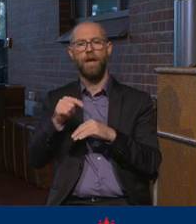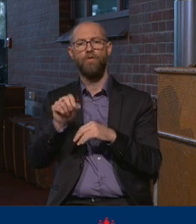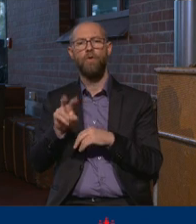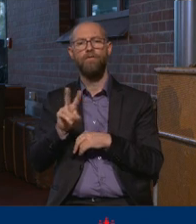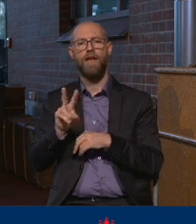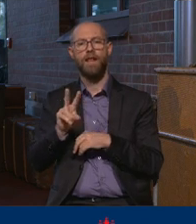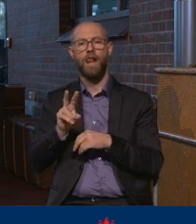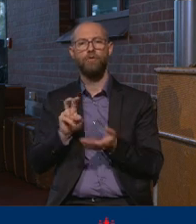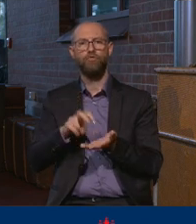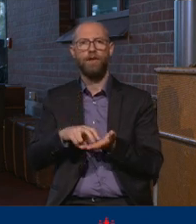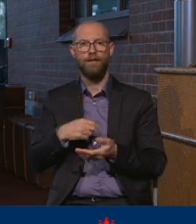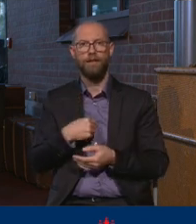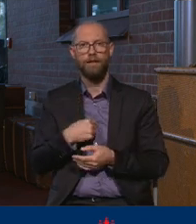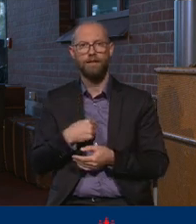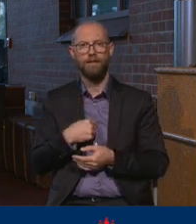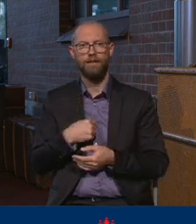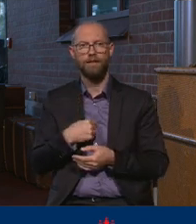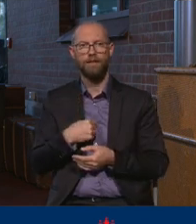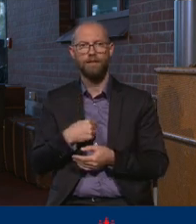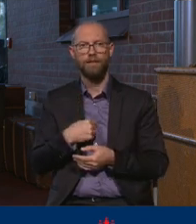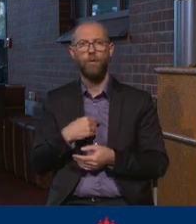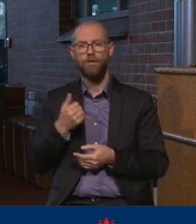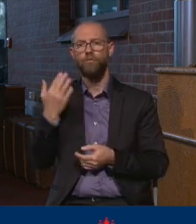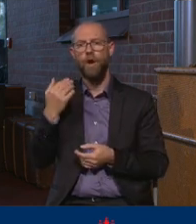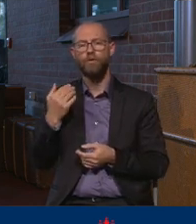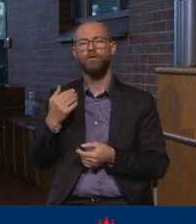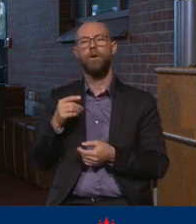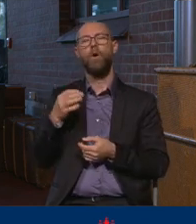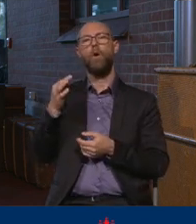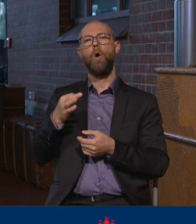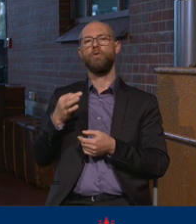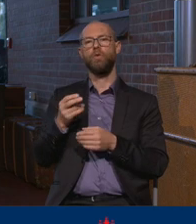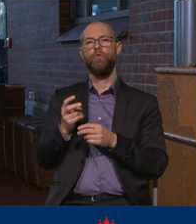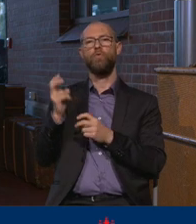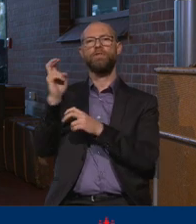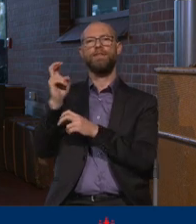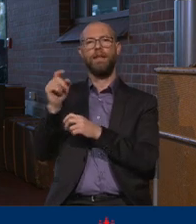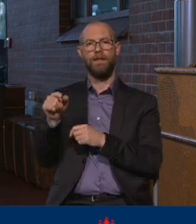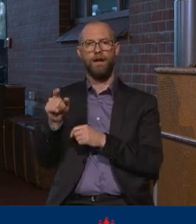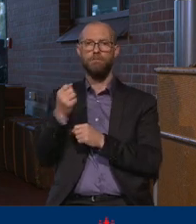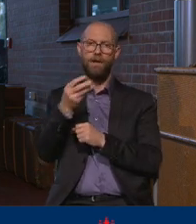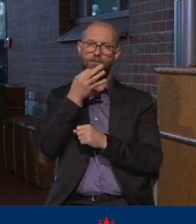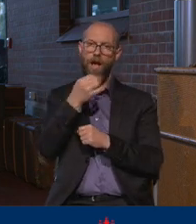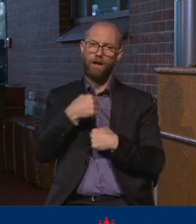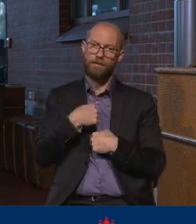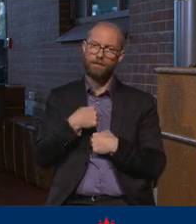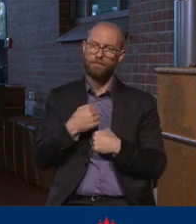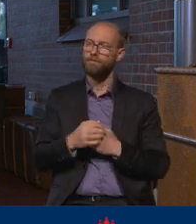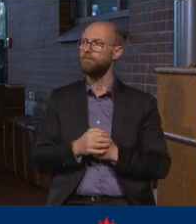und es für die ortsvereinsvorsitzende bin ich immer noch sehr aktiv und ich habe ein paar fragen